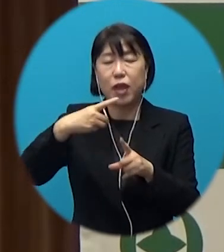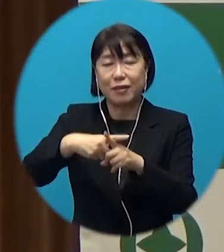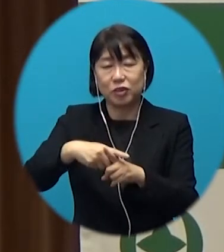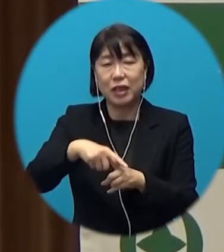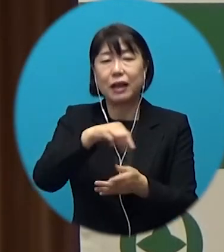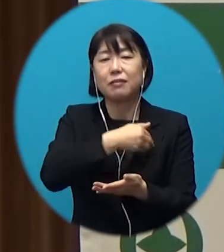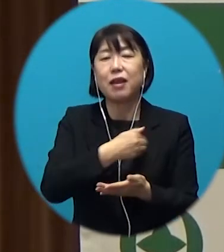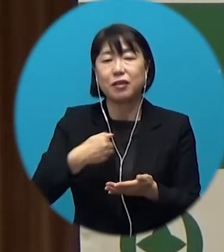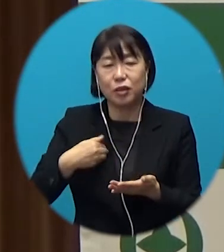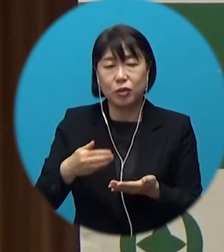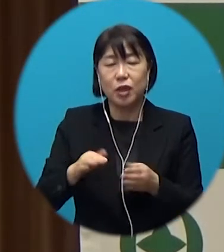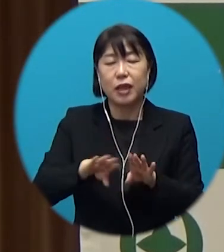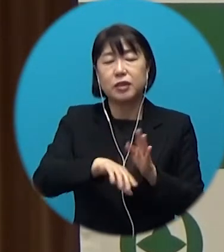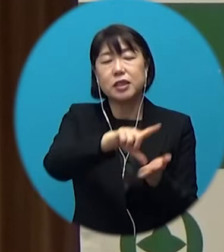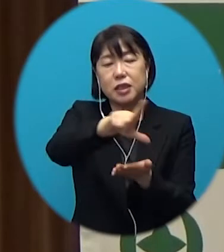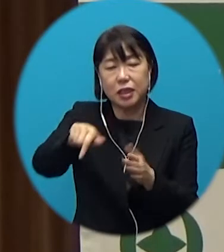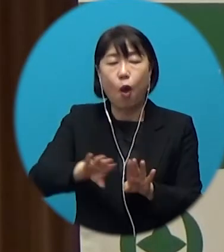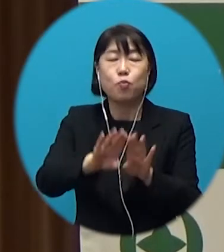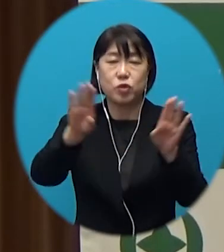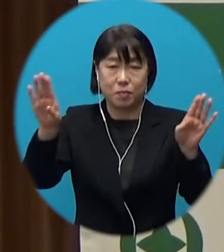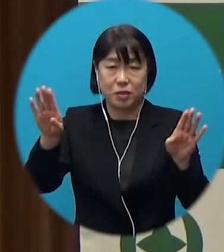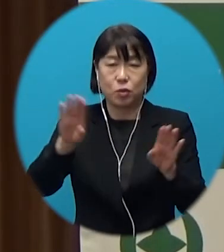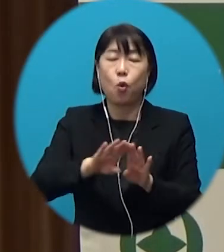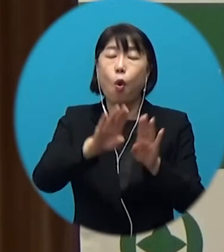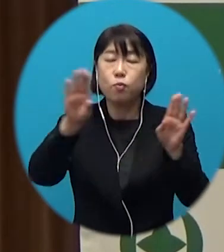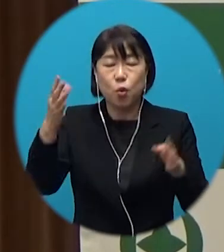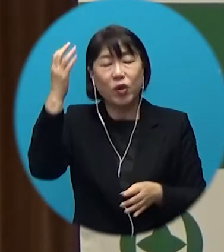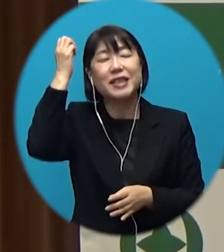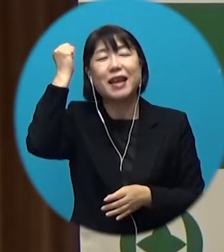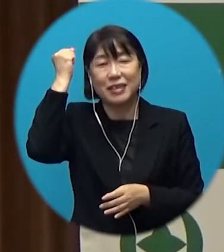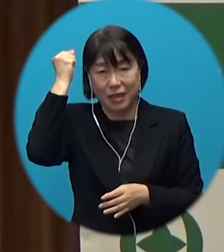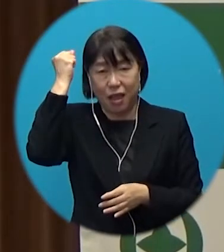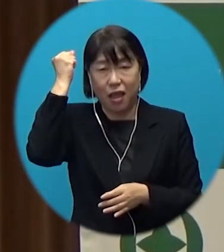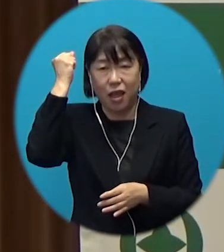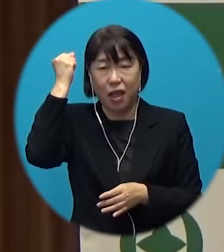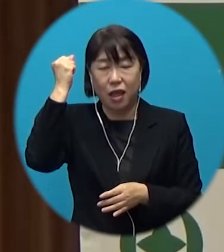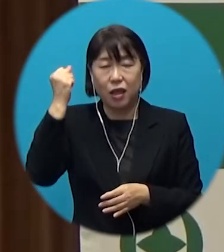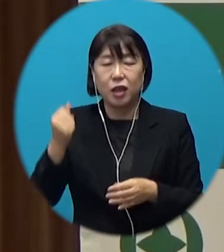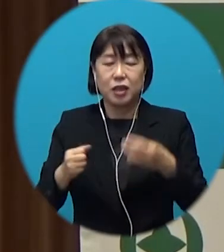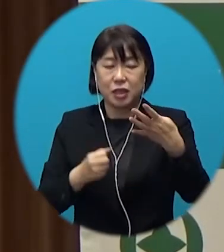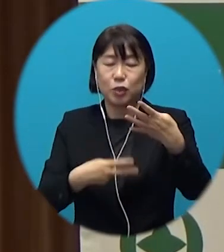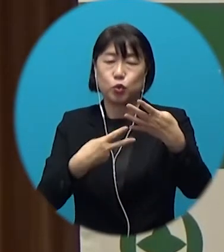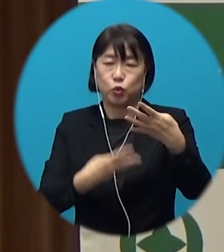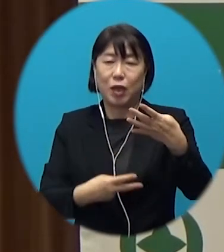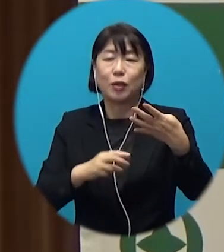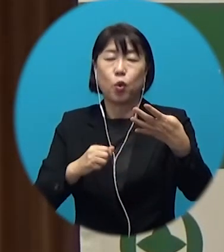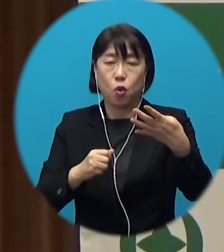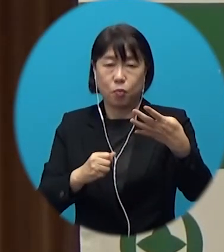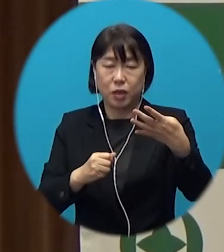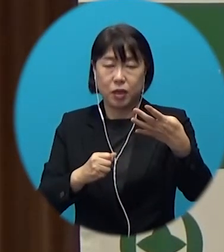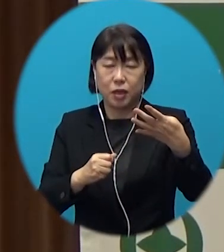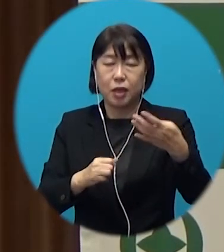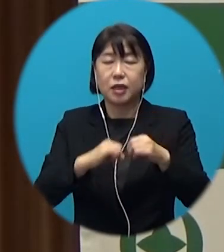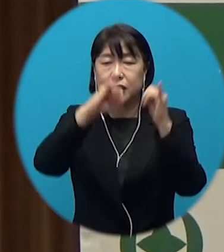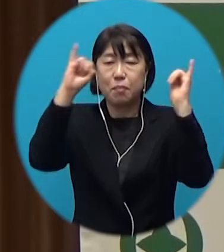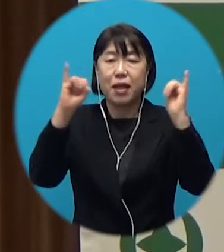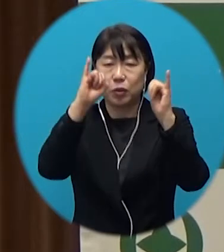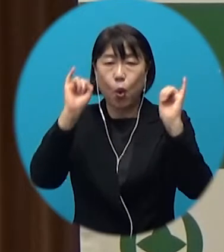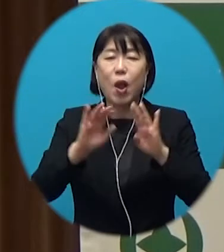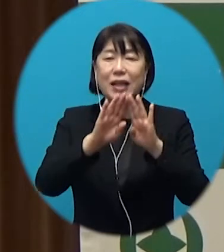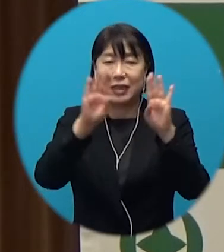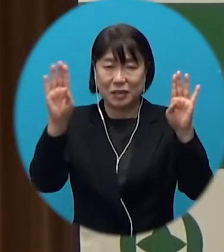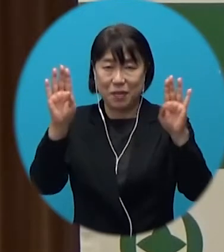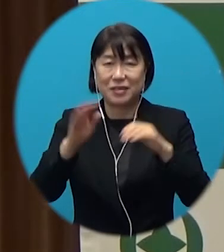ープンいたしますけれども、このオープンを記念いたしまして、翌2日の土曜日にオープニングイベントを開催をさせていただき